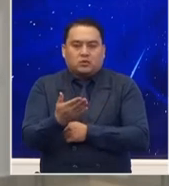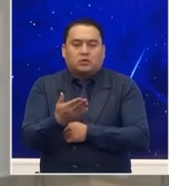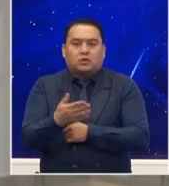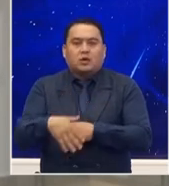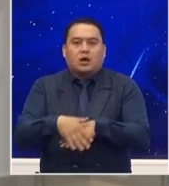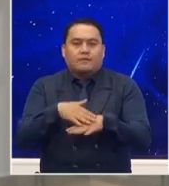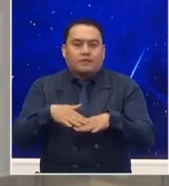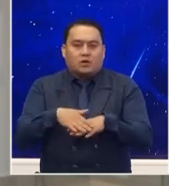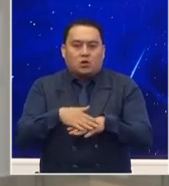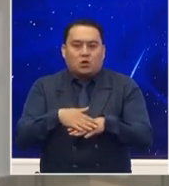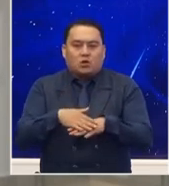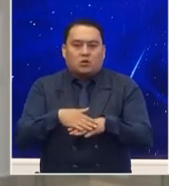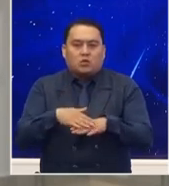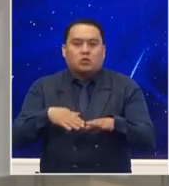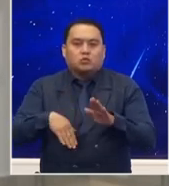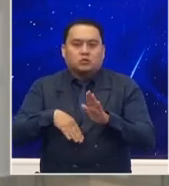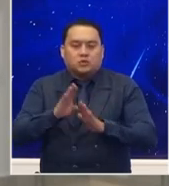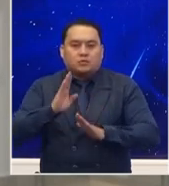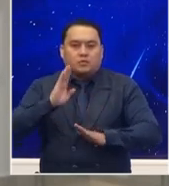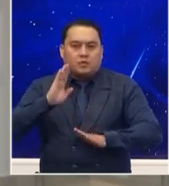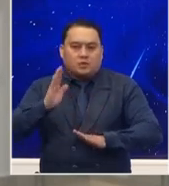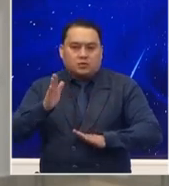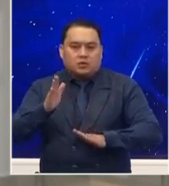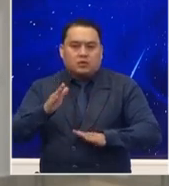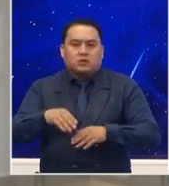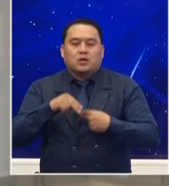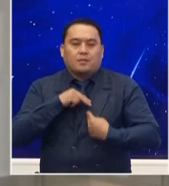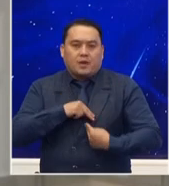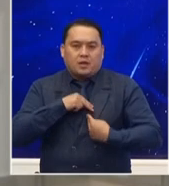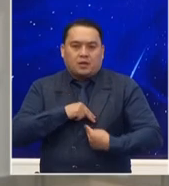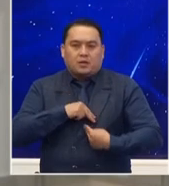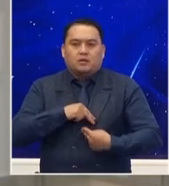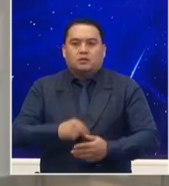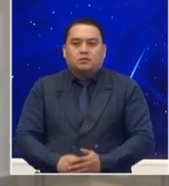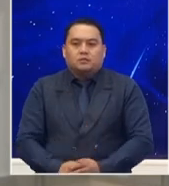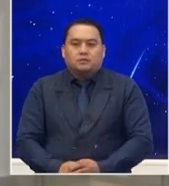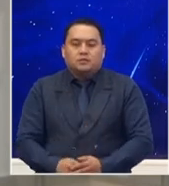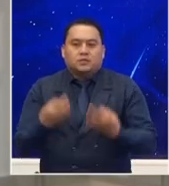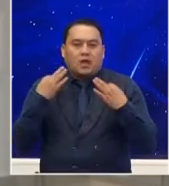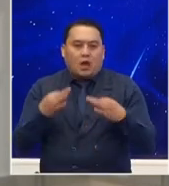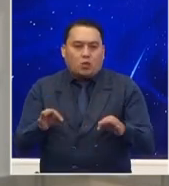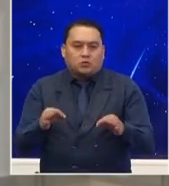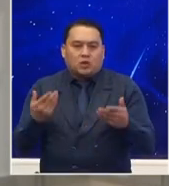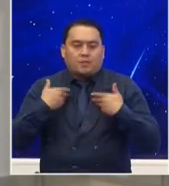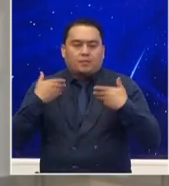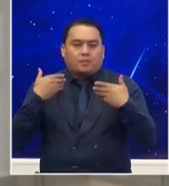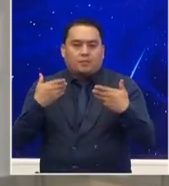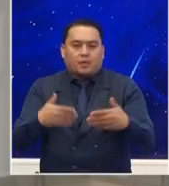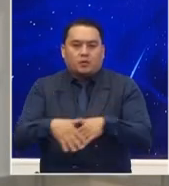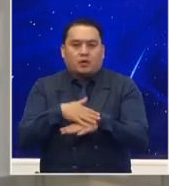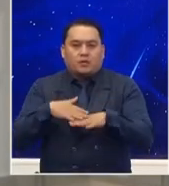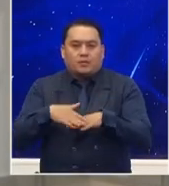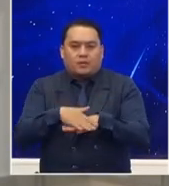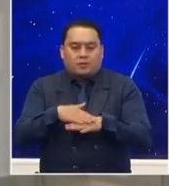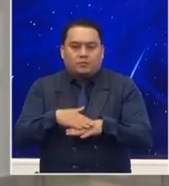қалықтап, биіктен көріне, олардың толығымен еңбек етіп атсалыса берсін. Тәуелсіздігіміз жарқын болсын, ең